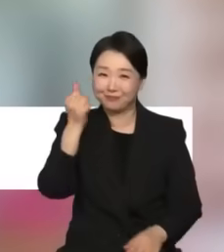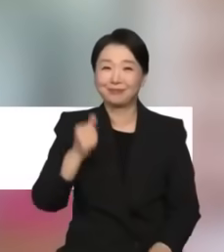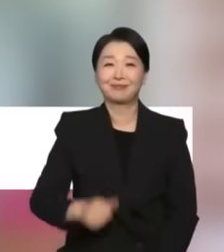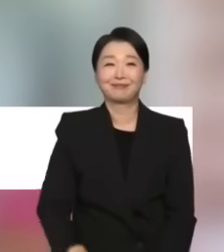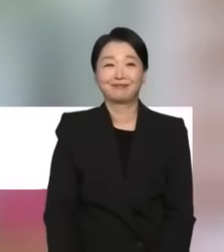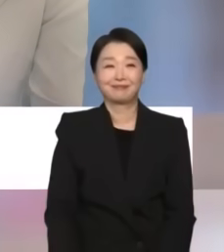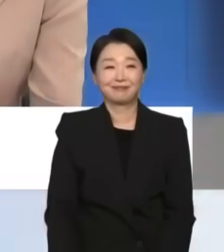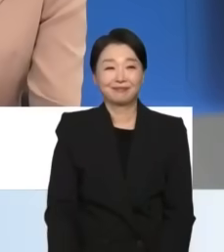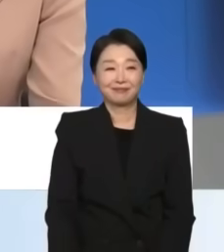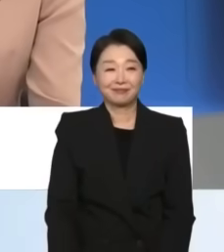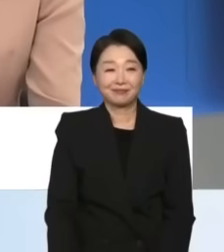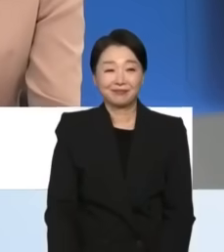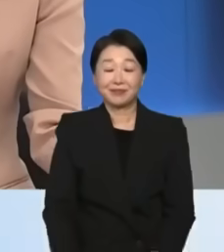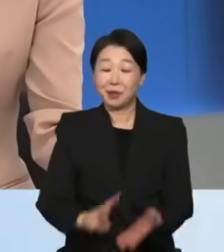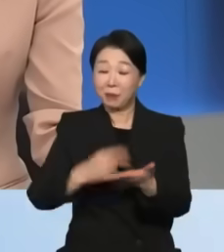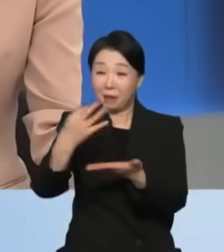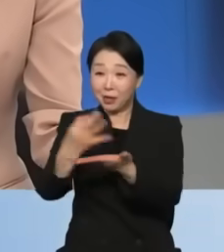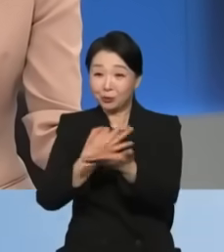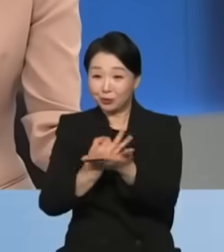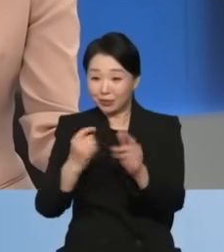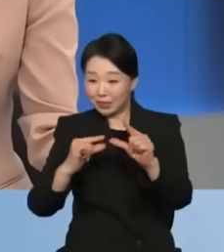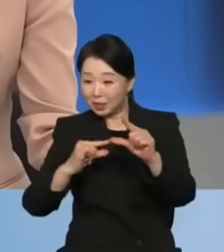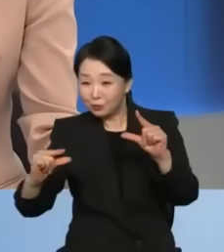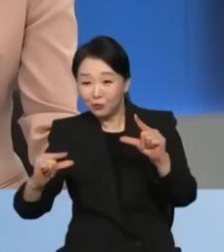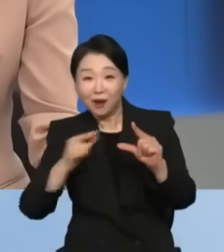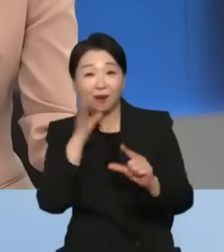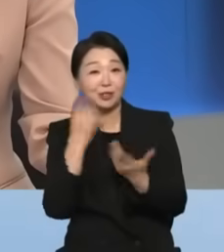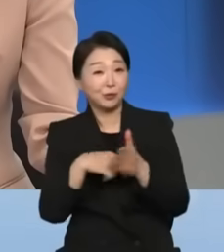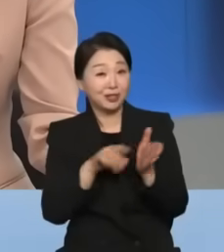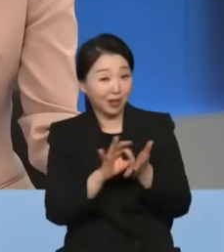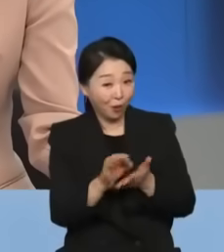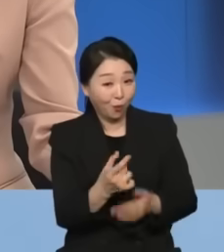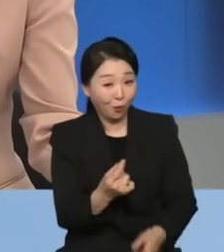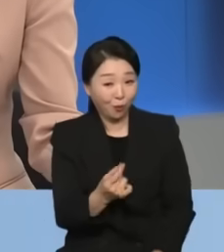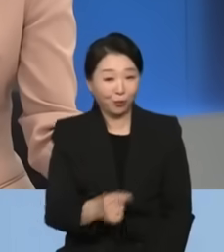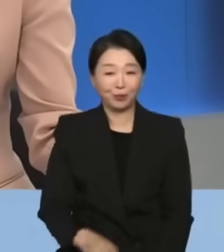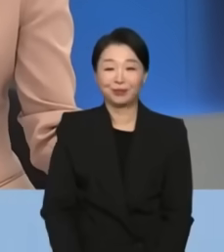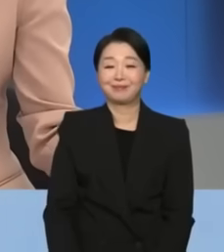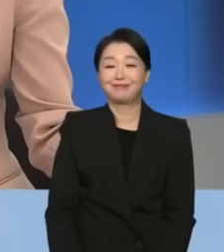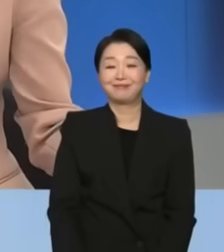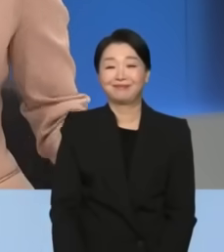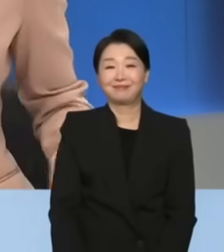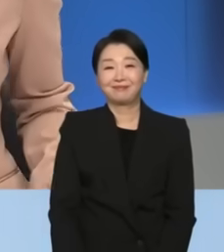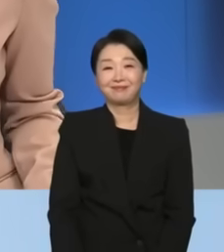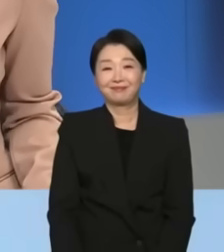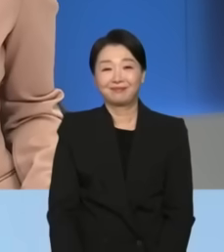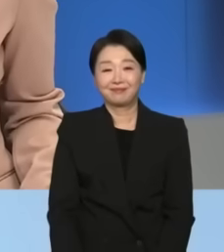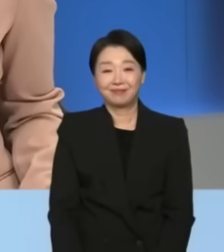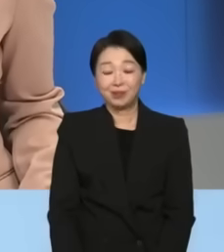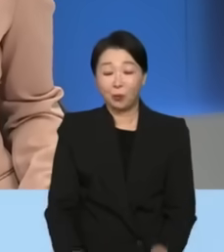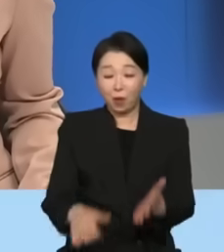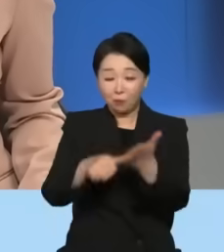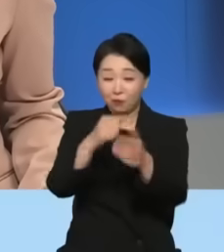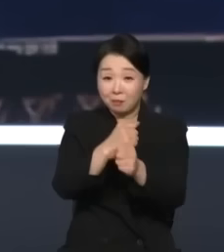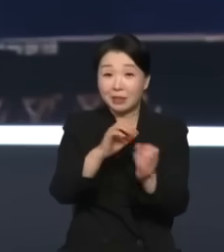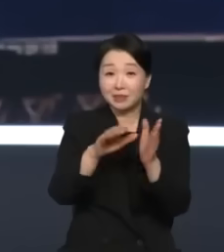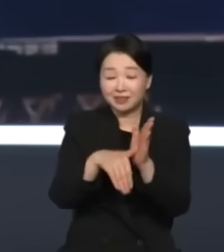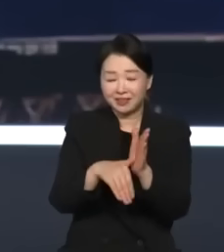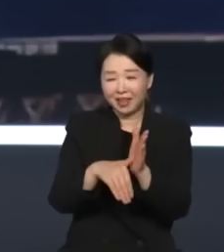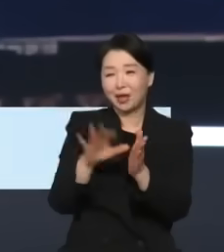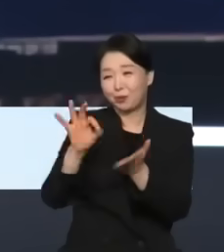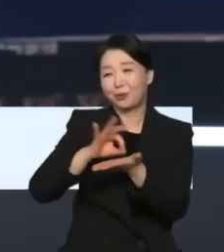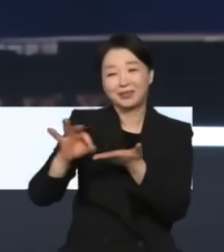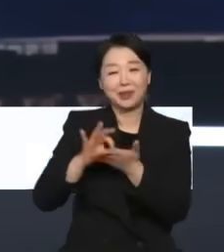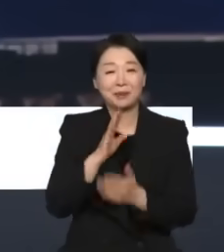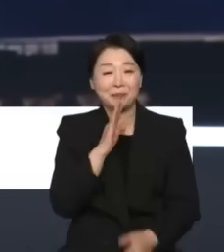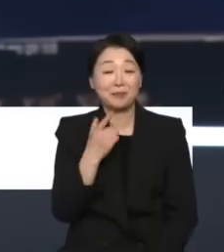그렇군요. 판매 수익금 일부를 또 어르신들을 위해 쓰신다면서요. 네, 저희가 이제 물론 이제 제품을 만들기 위해서는 다양한 비용들이 이제